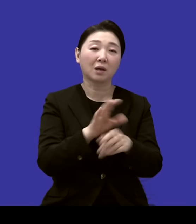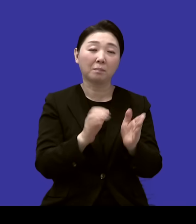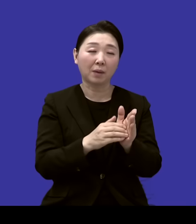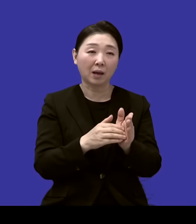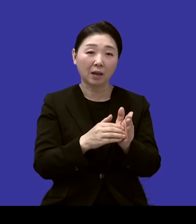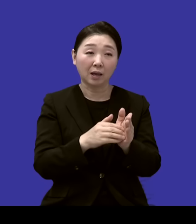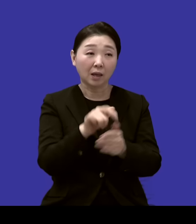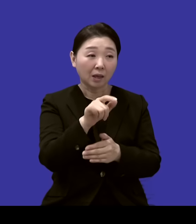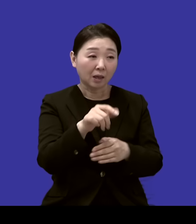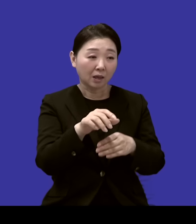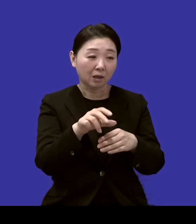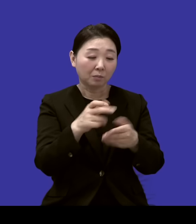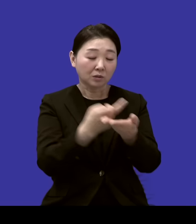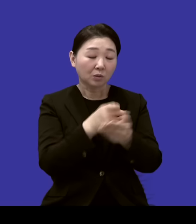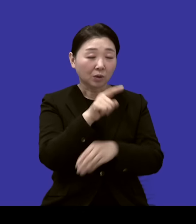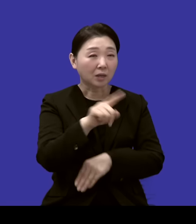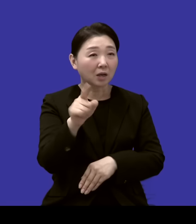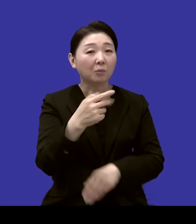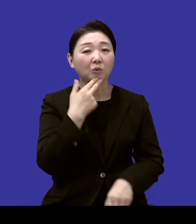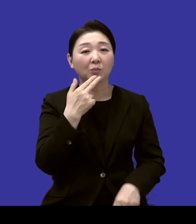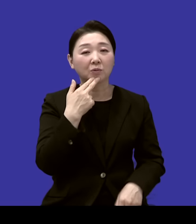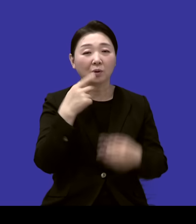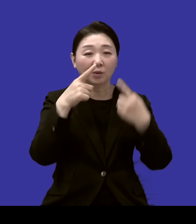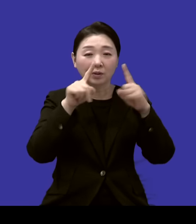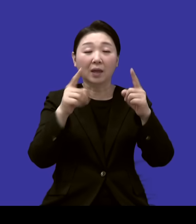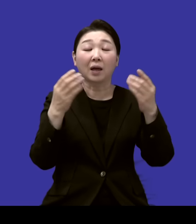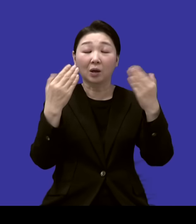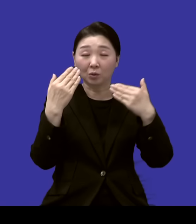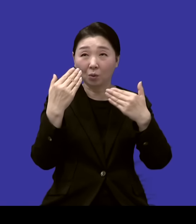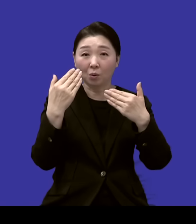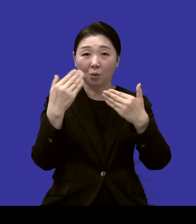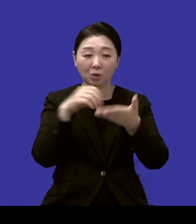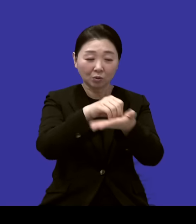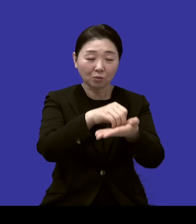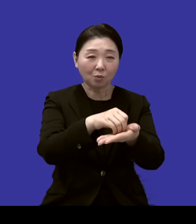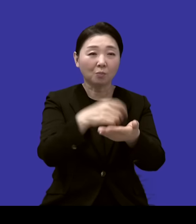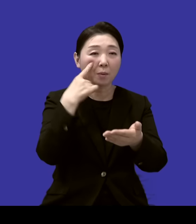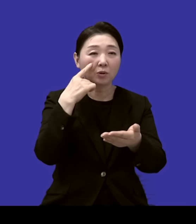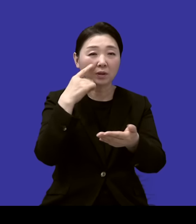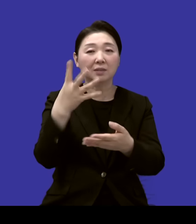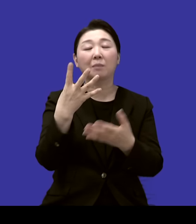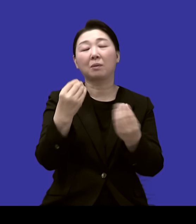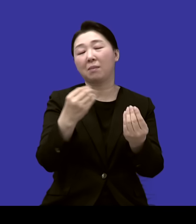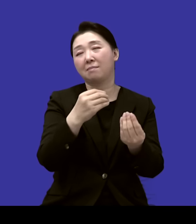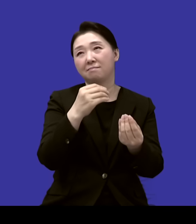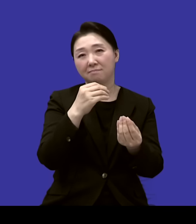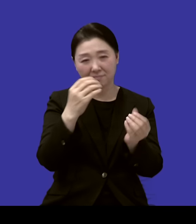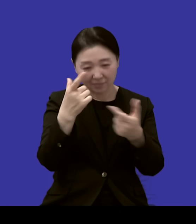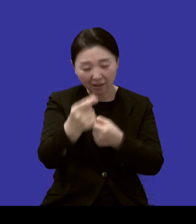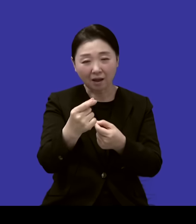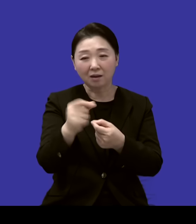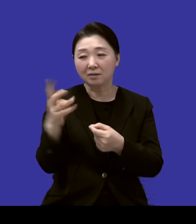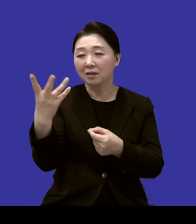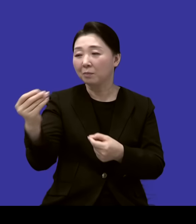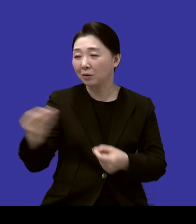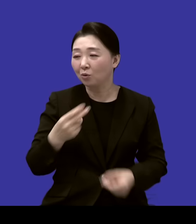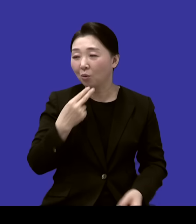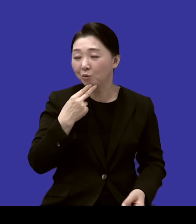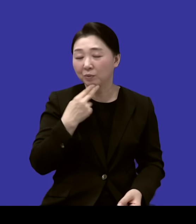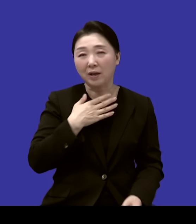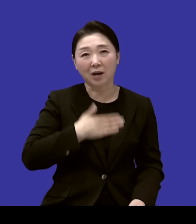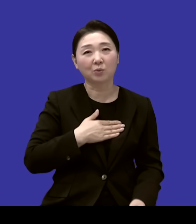아무것도 없잖아요. 예. 컴퓨터를 사고 대학 등록금을 쓰니까 딱 400이 딱 떨어지더라고요. 정말 그 400이 없었으면은 저는 알아도